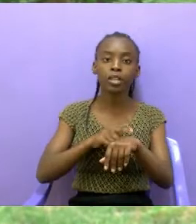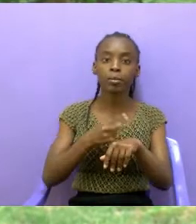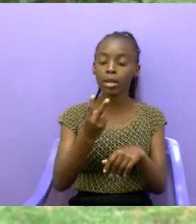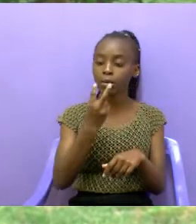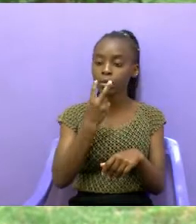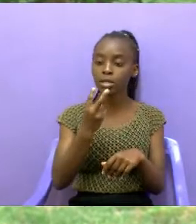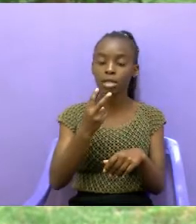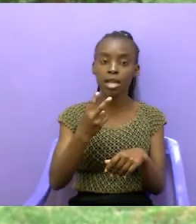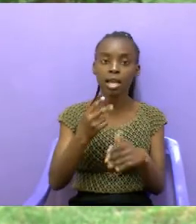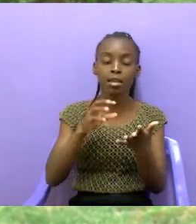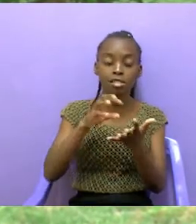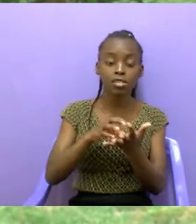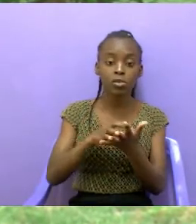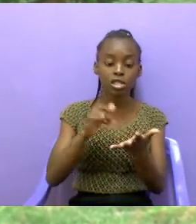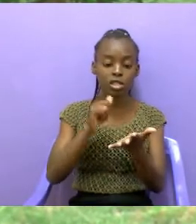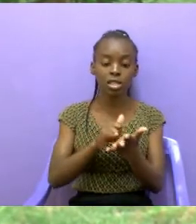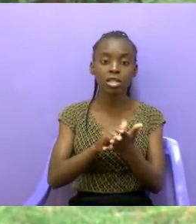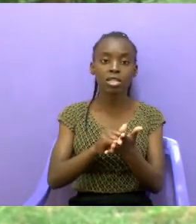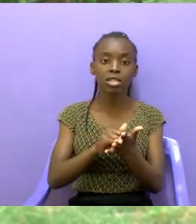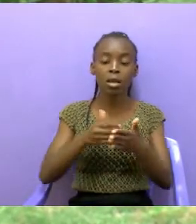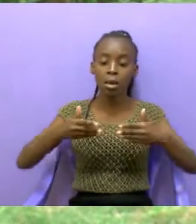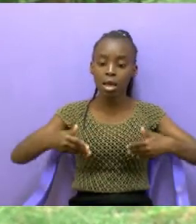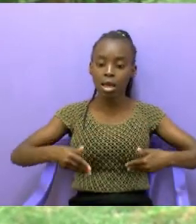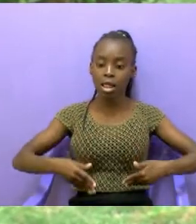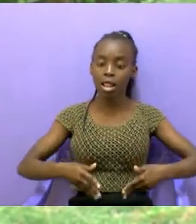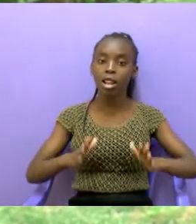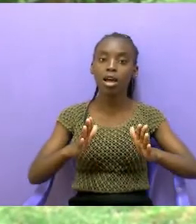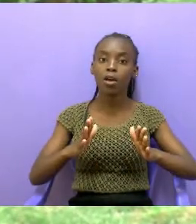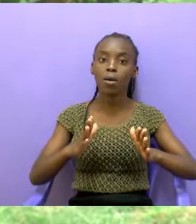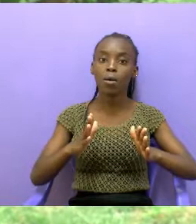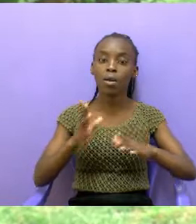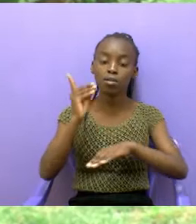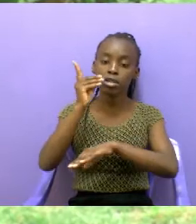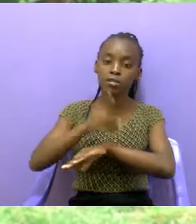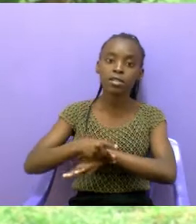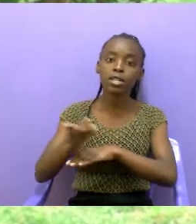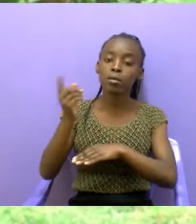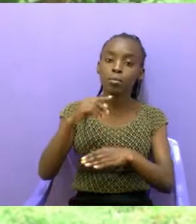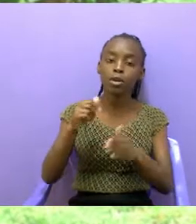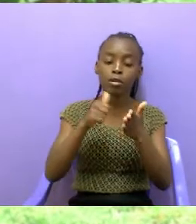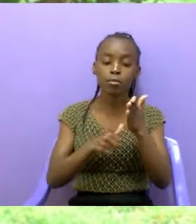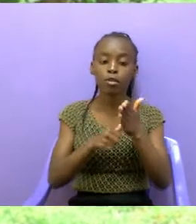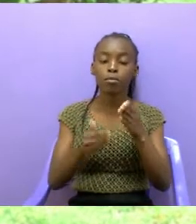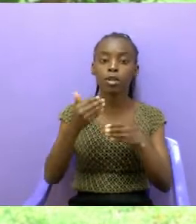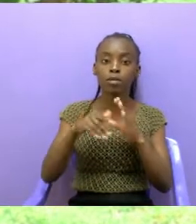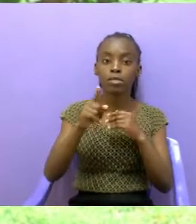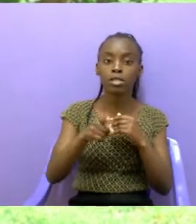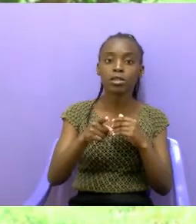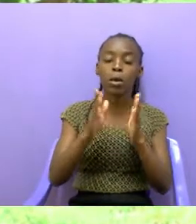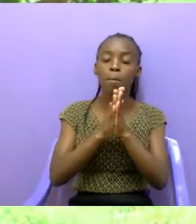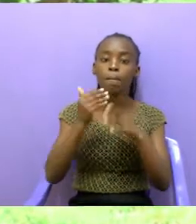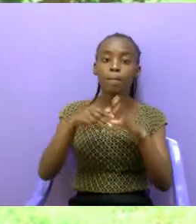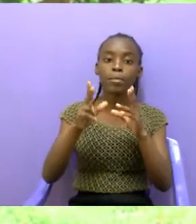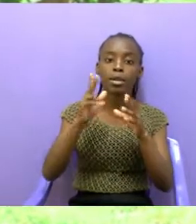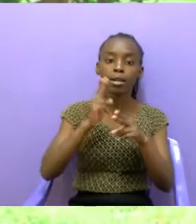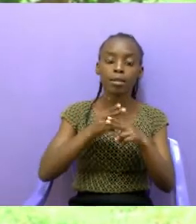changamoto usikubali kuangusha. Usikubali kushinda. Usikubali ilete shida kwako. Ninaomba katika jina la Yesu